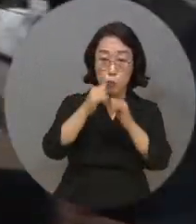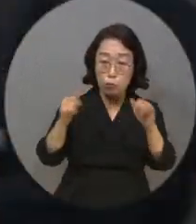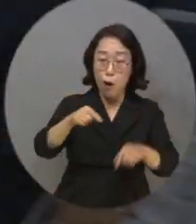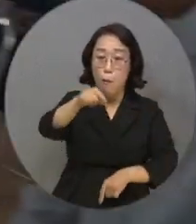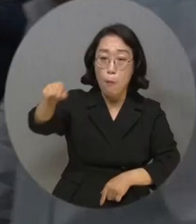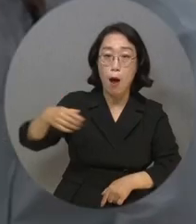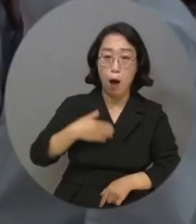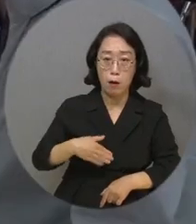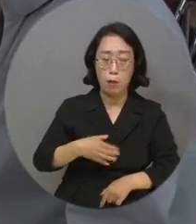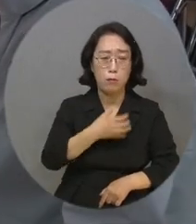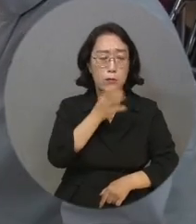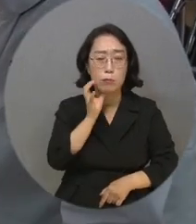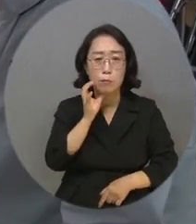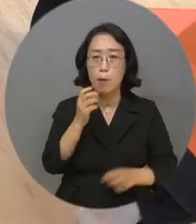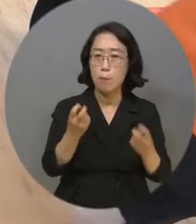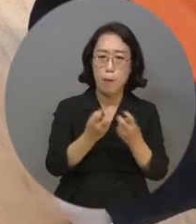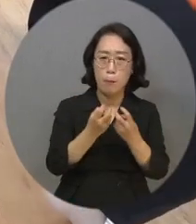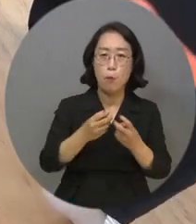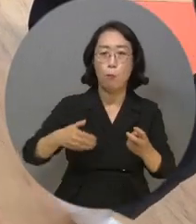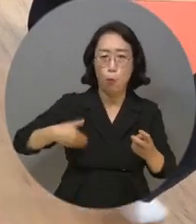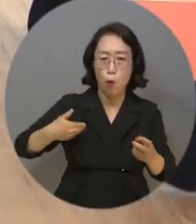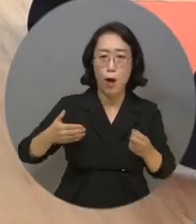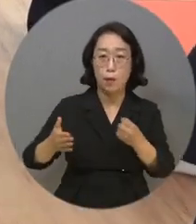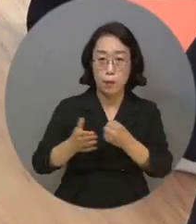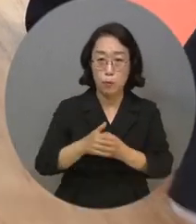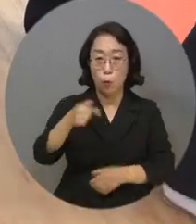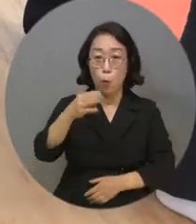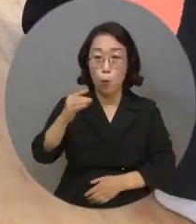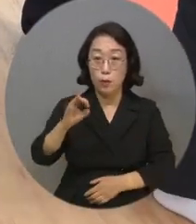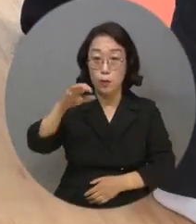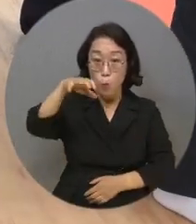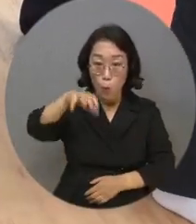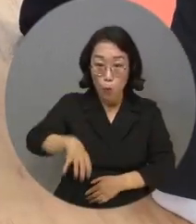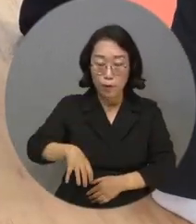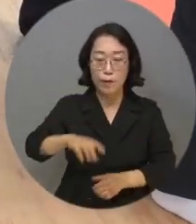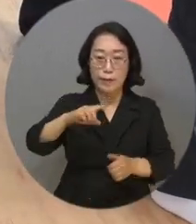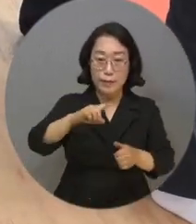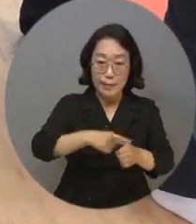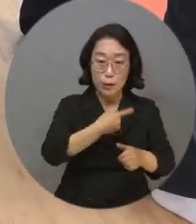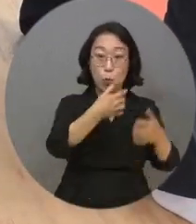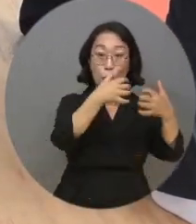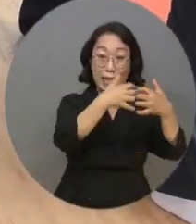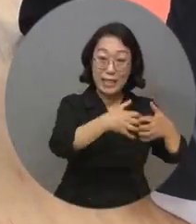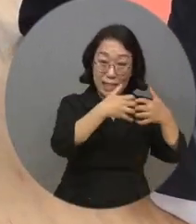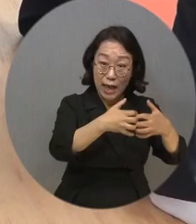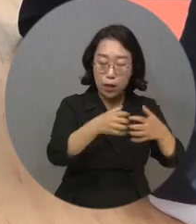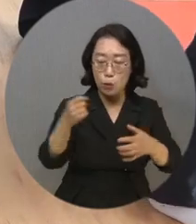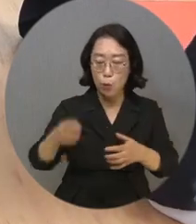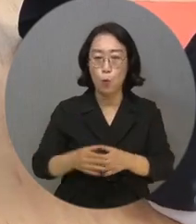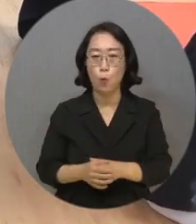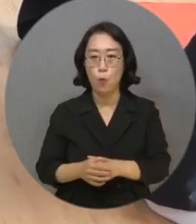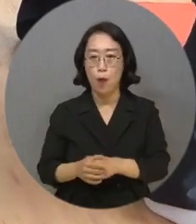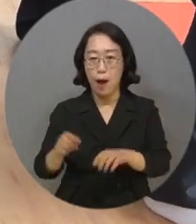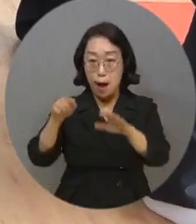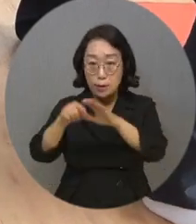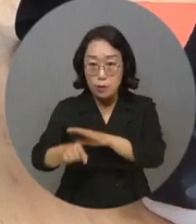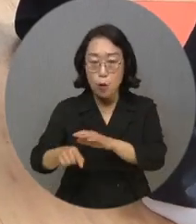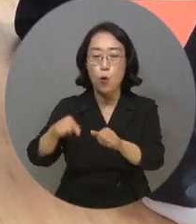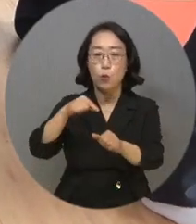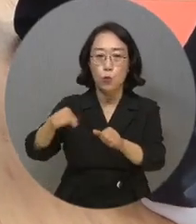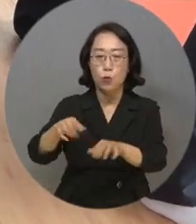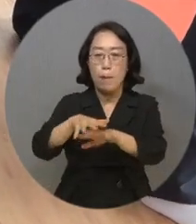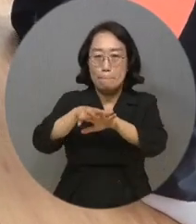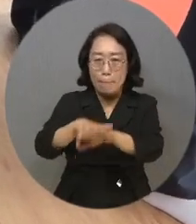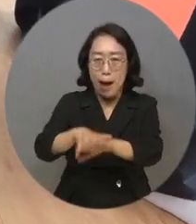교육 기회가 적은 어르신들을 위해 고흥군은 경로당 자동 심장 충격기 설치와 찾아가는 교육 제공으로